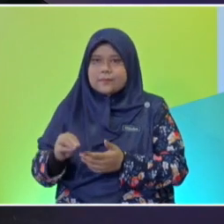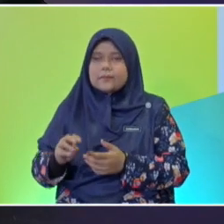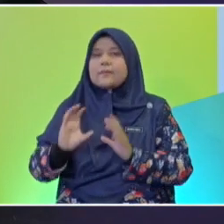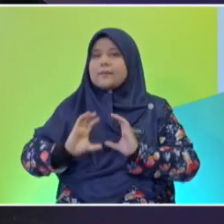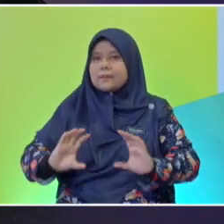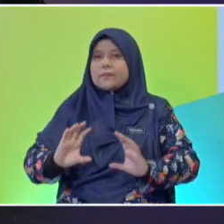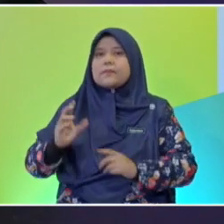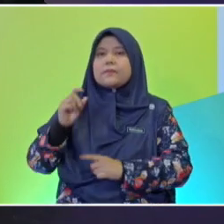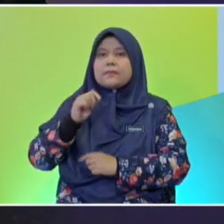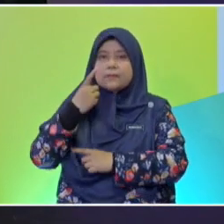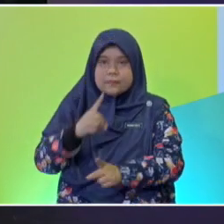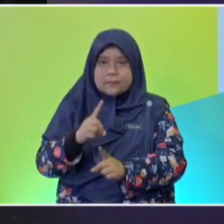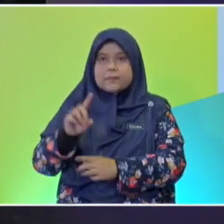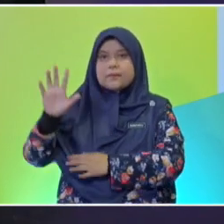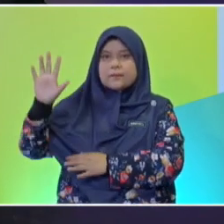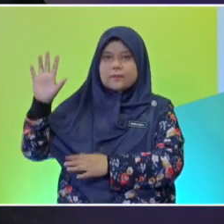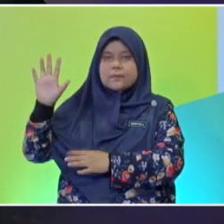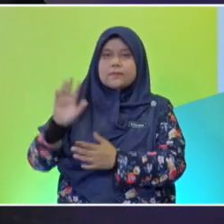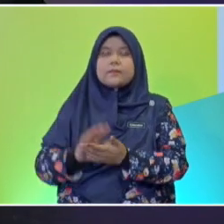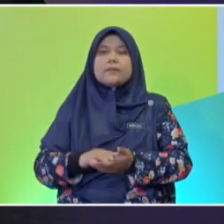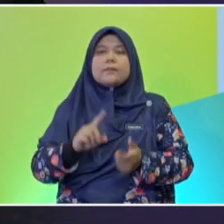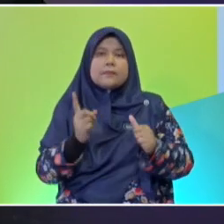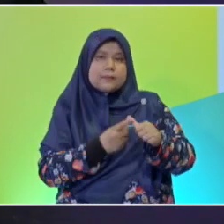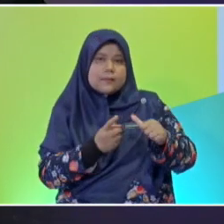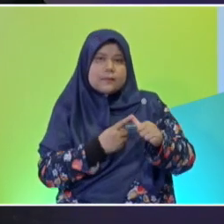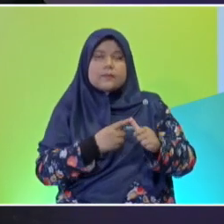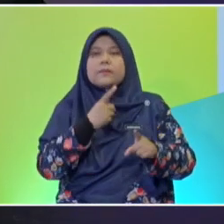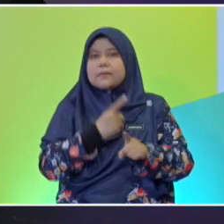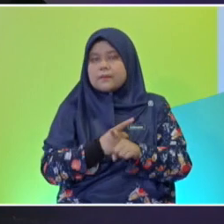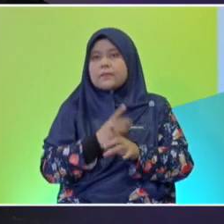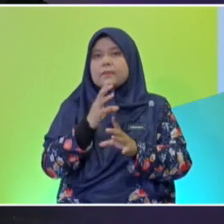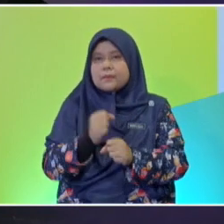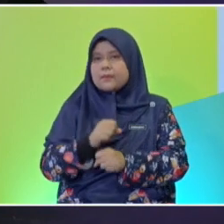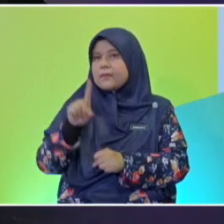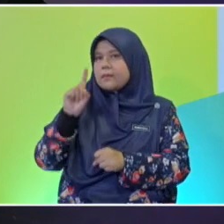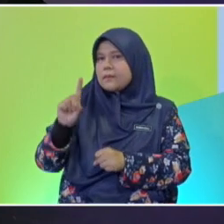angkat tangan dan siapa yang dapat dulu dapat kalau betul